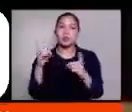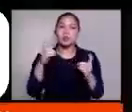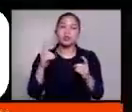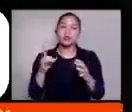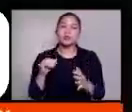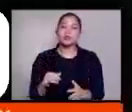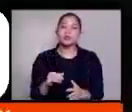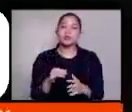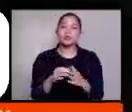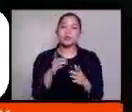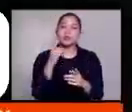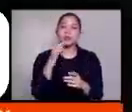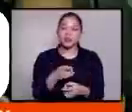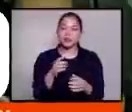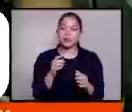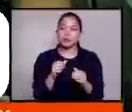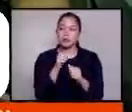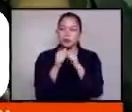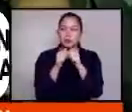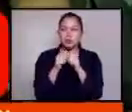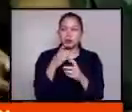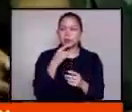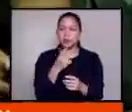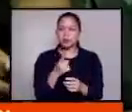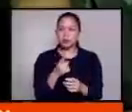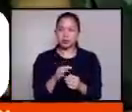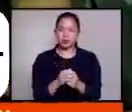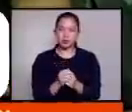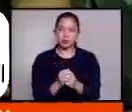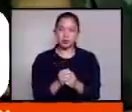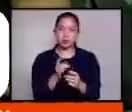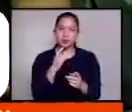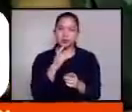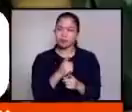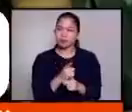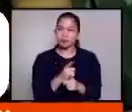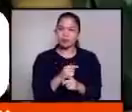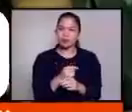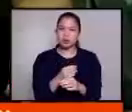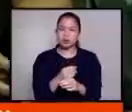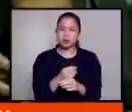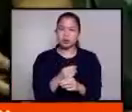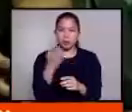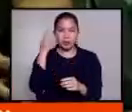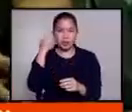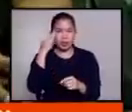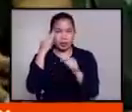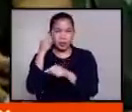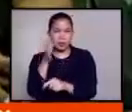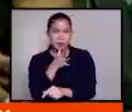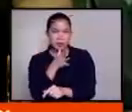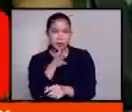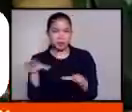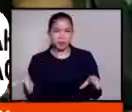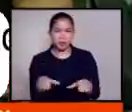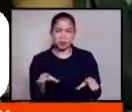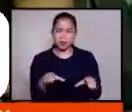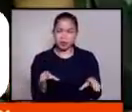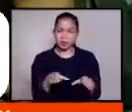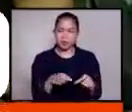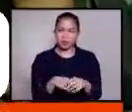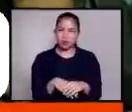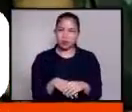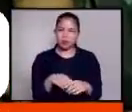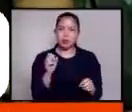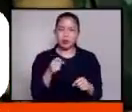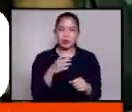Bule na gusto pang magpalusot. Nanay ko po, sir, may sakit. Huwag ngayon. Alam ba ng nanay mo itong ginagawa mo?